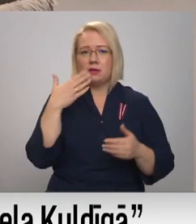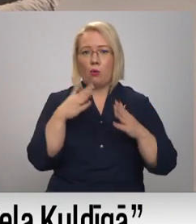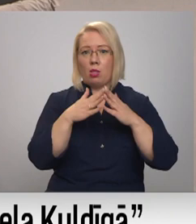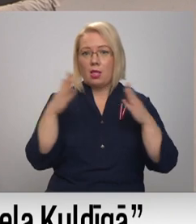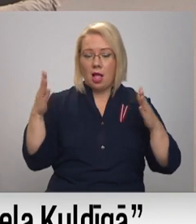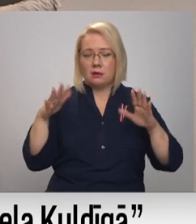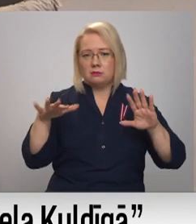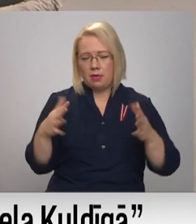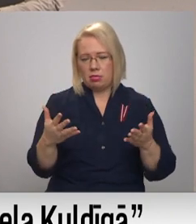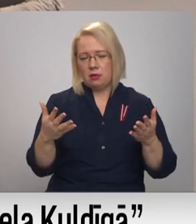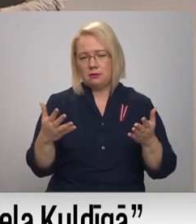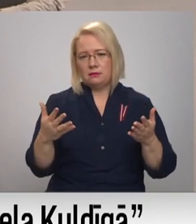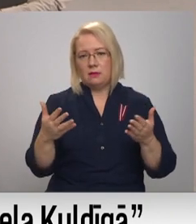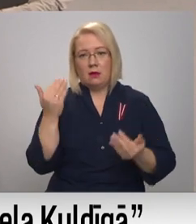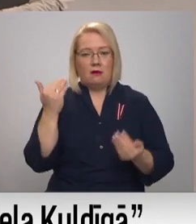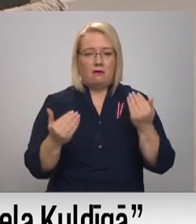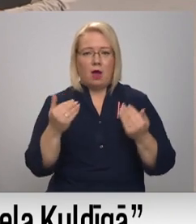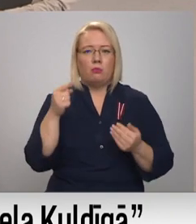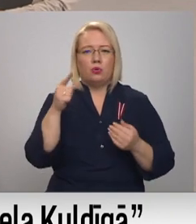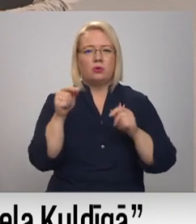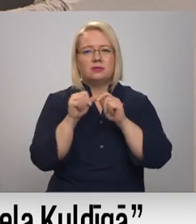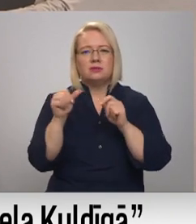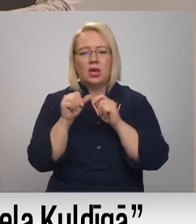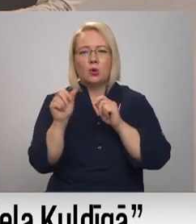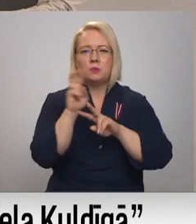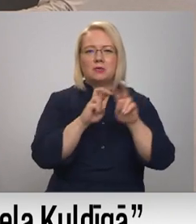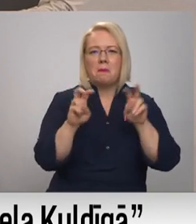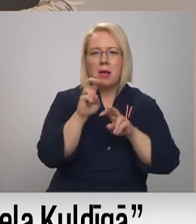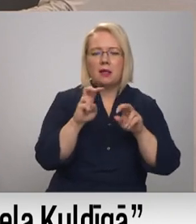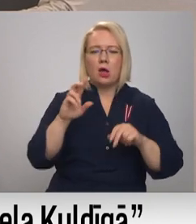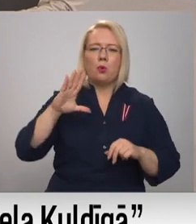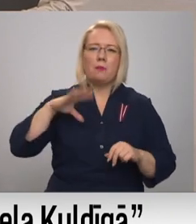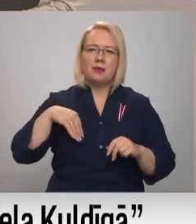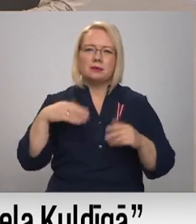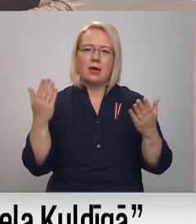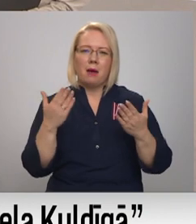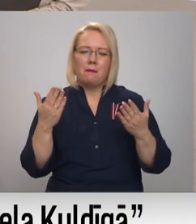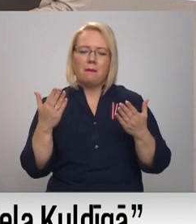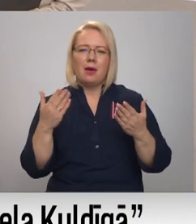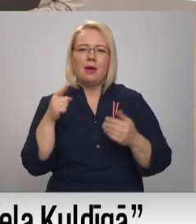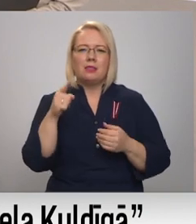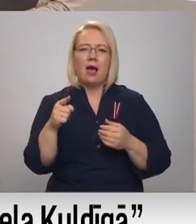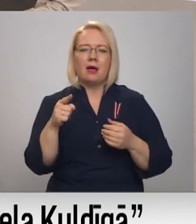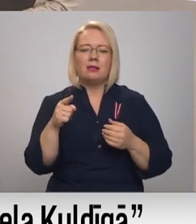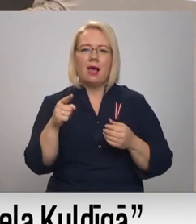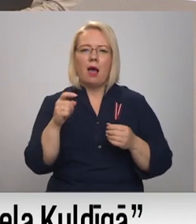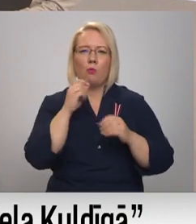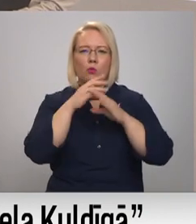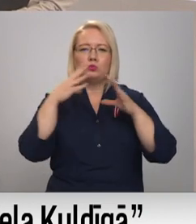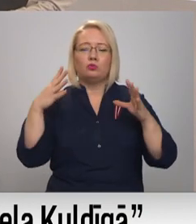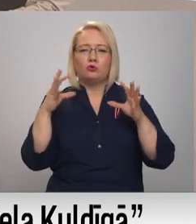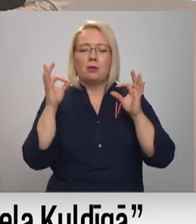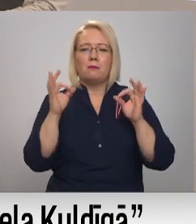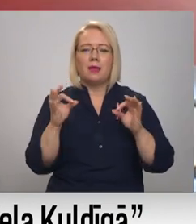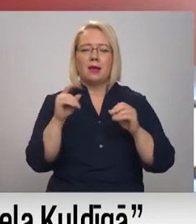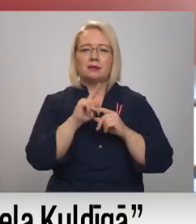nu. Varbūt tos krikumiņus tieši uzmeklējot un pēc tam, nu, nekā, jā. Kādām oglītēm uzpūšot pareizi,